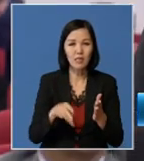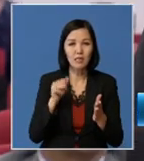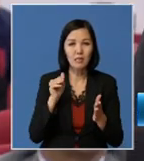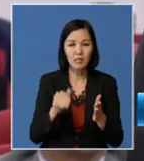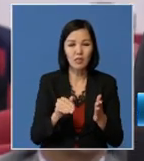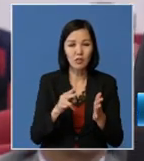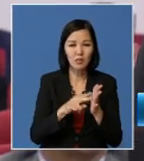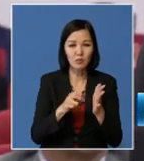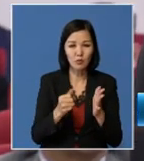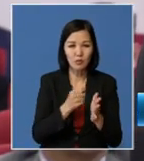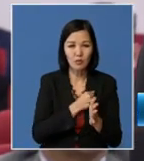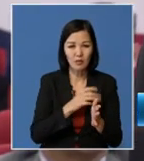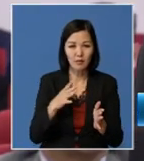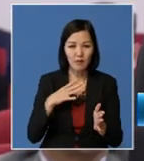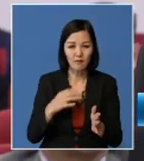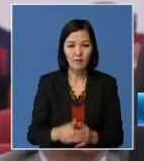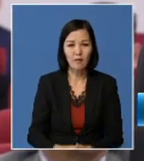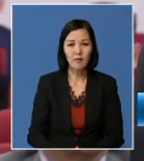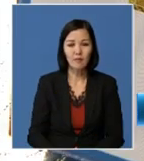солдат.